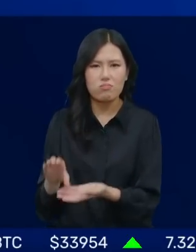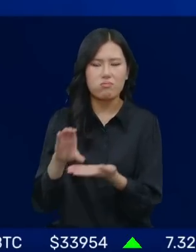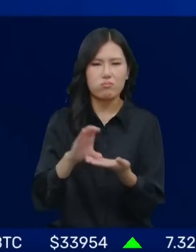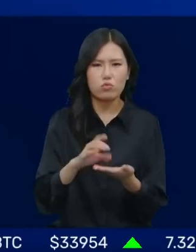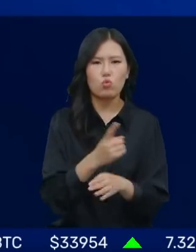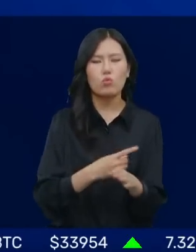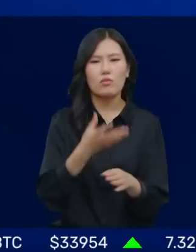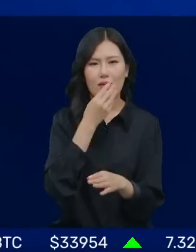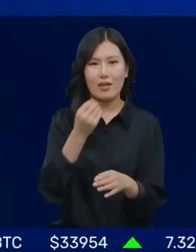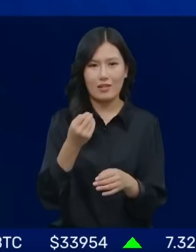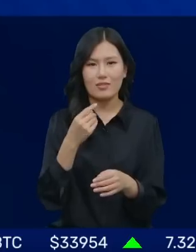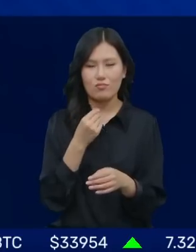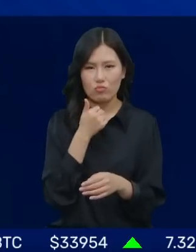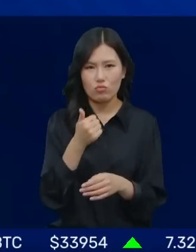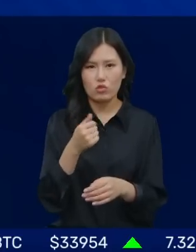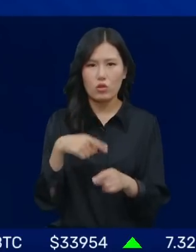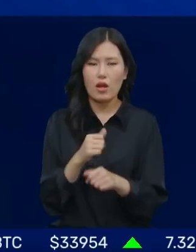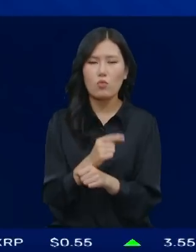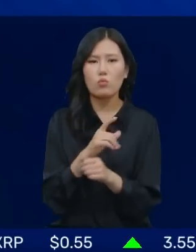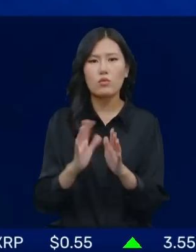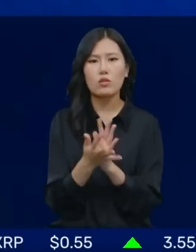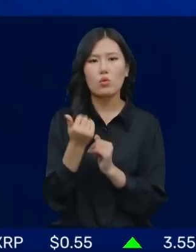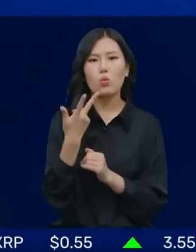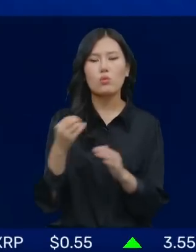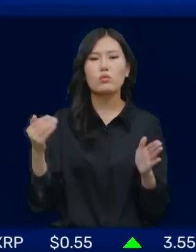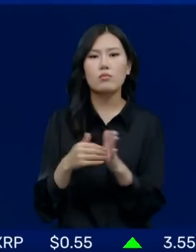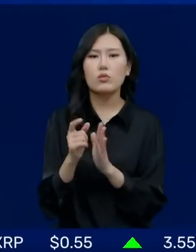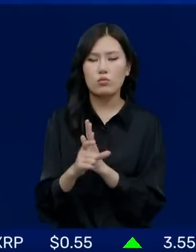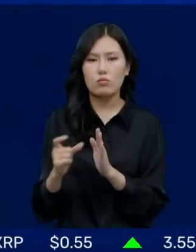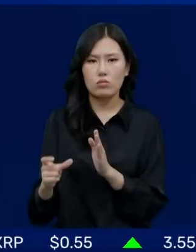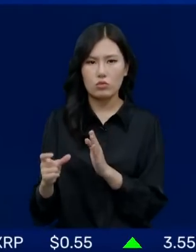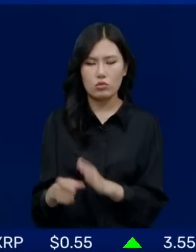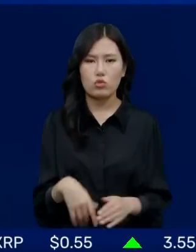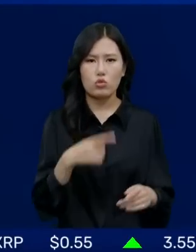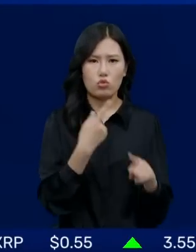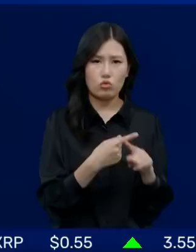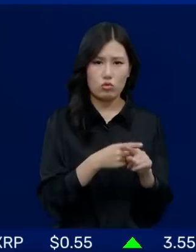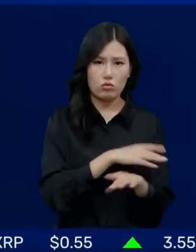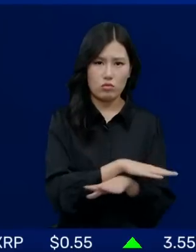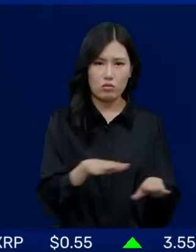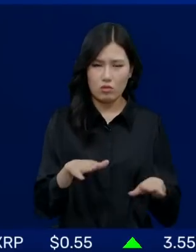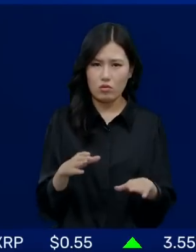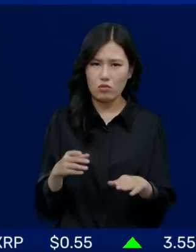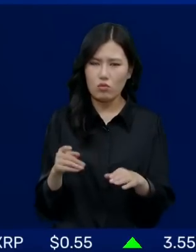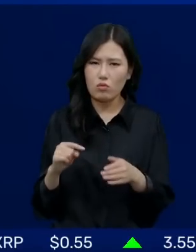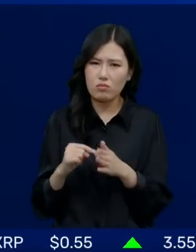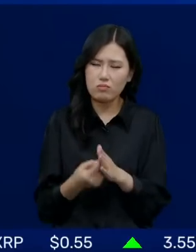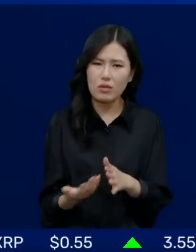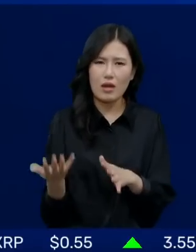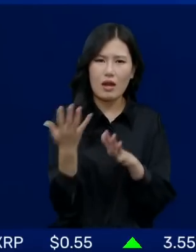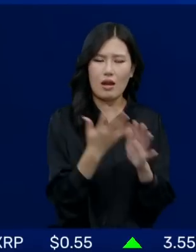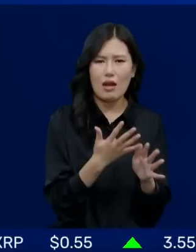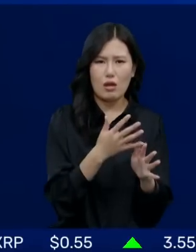цөөн хүн ам буюу 30 хүрэхгүй мянган хүн ажилладаг. За харин хөдөө аж ахуйн салбарт үүнээс 10 дахин их хүн ажилладаг хэрнээ? За нэг ажилтны